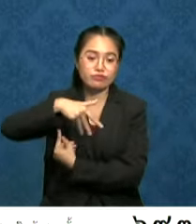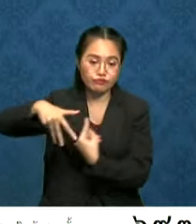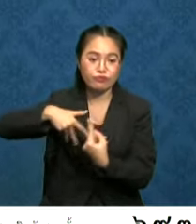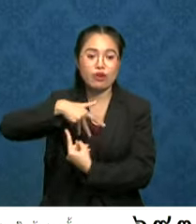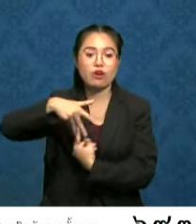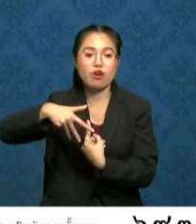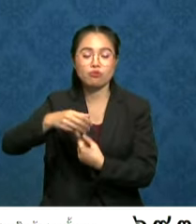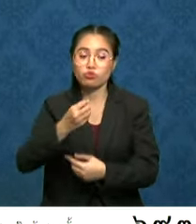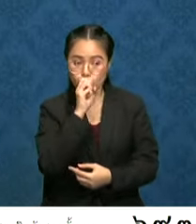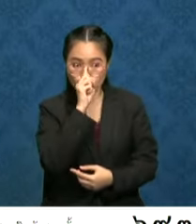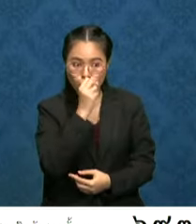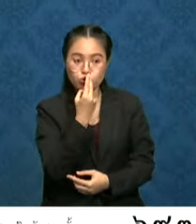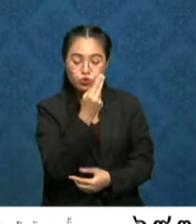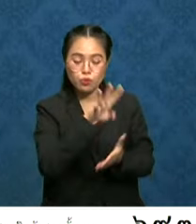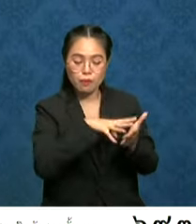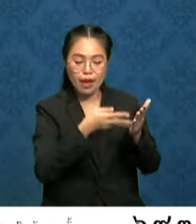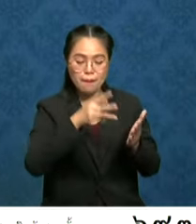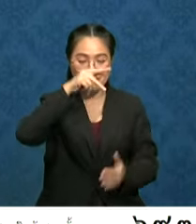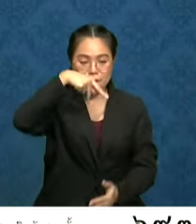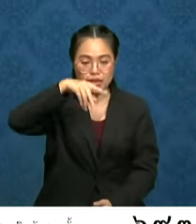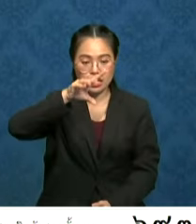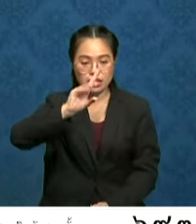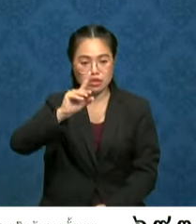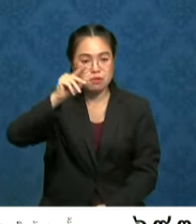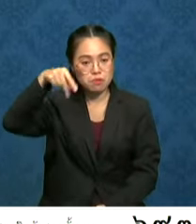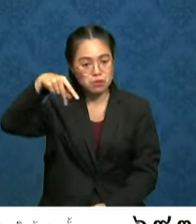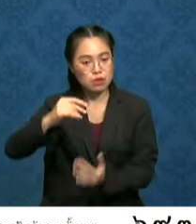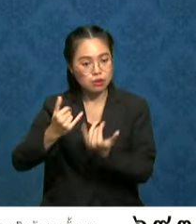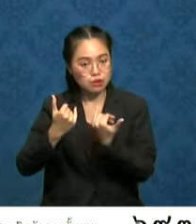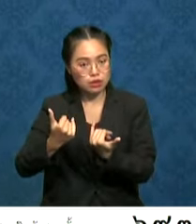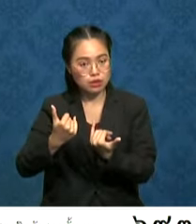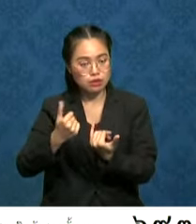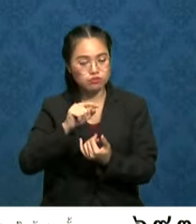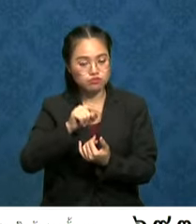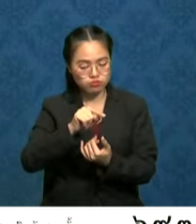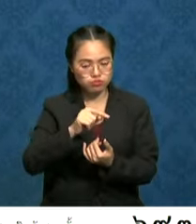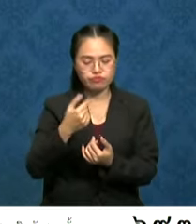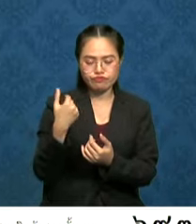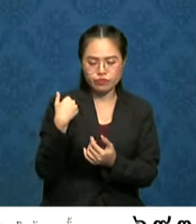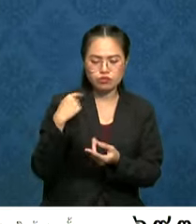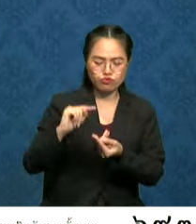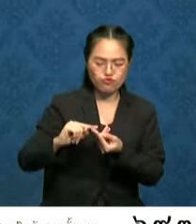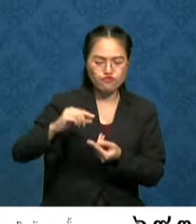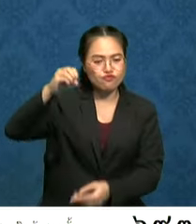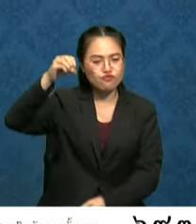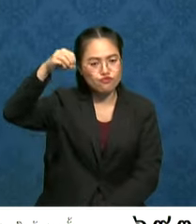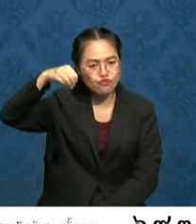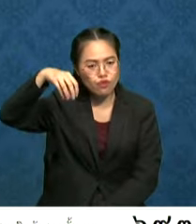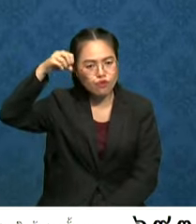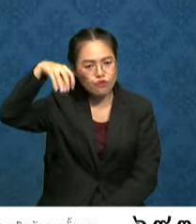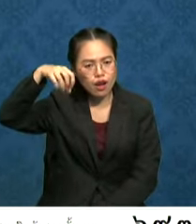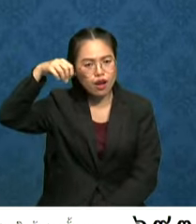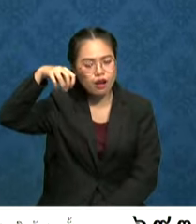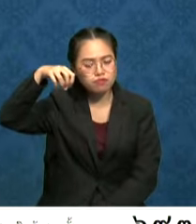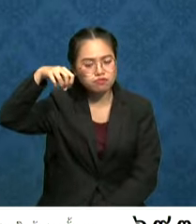แผน pdpนี้ยิ่งจะทำให้ประเทศไทยครับท่านประธานมีพลังงานที่ไม่สะอาดเพิ่มเข้ามาในระบบไฟฟ้าไม่สอด